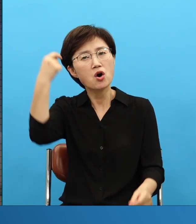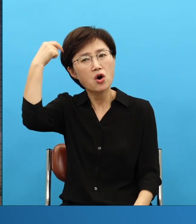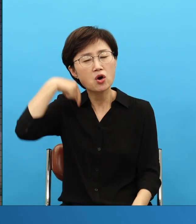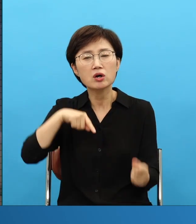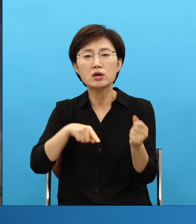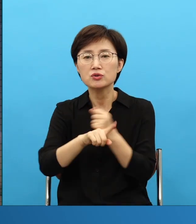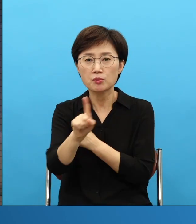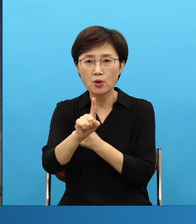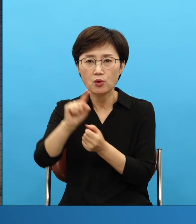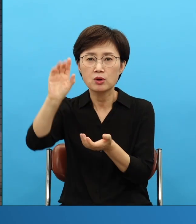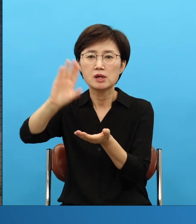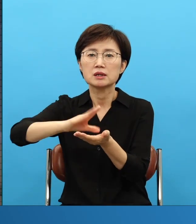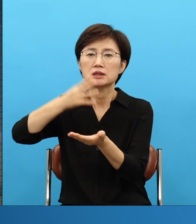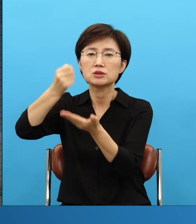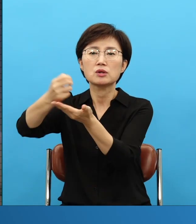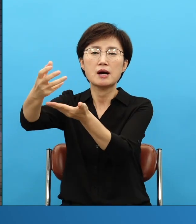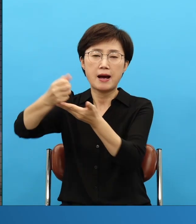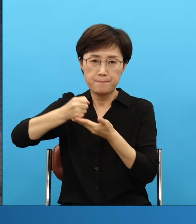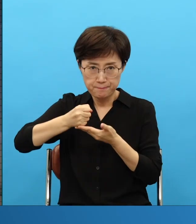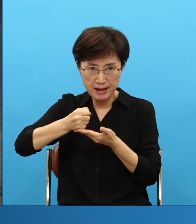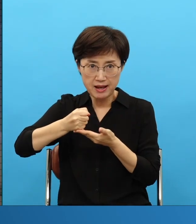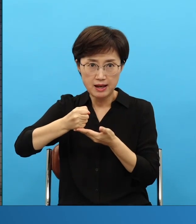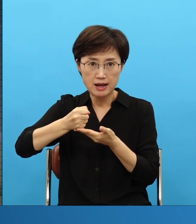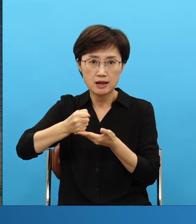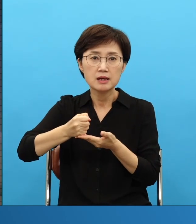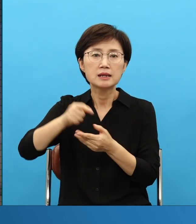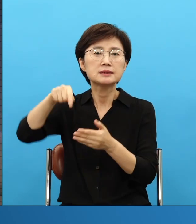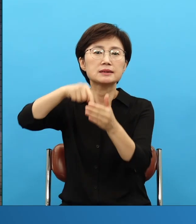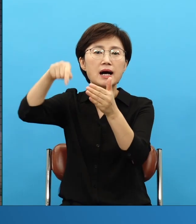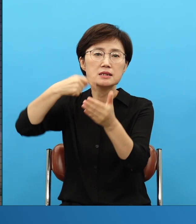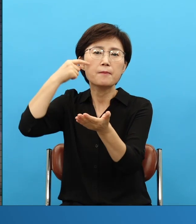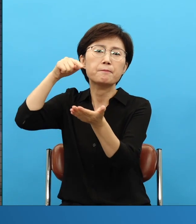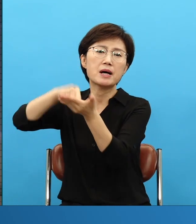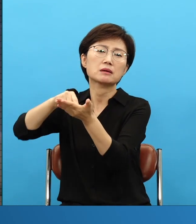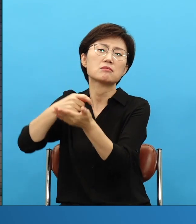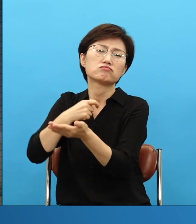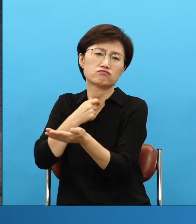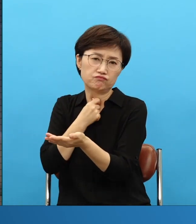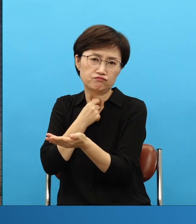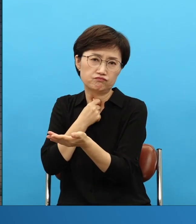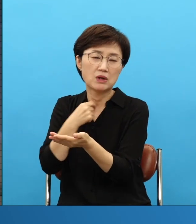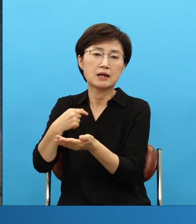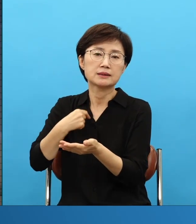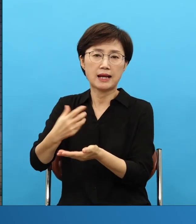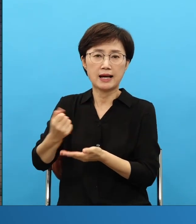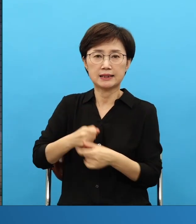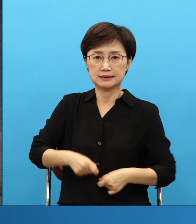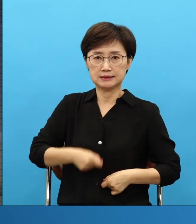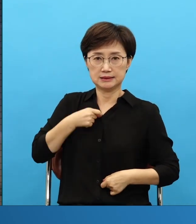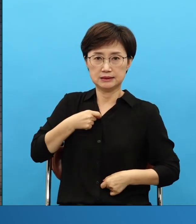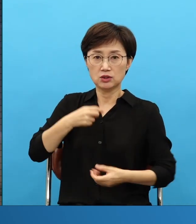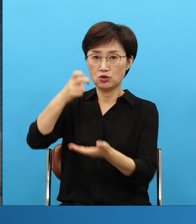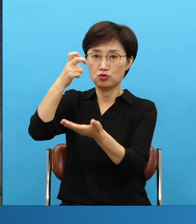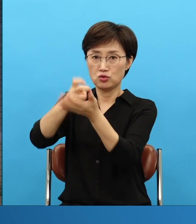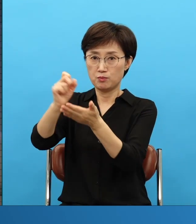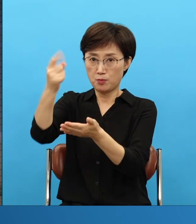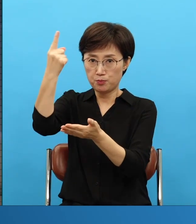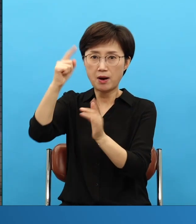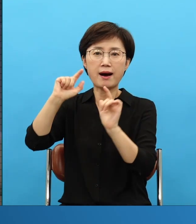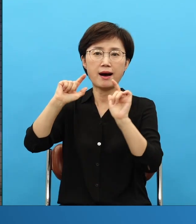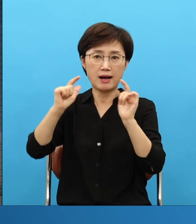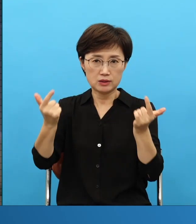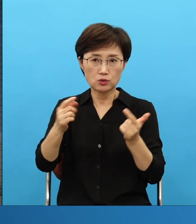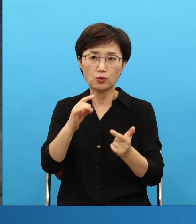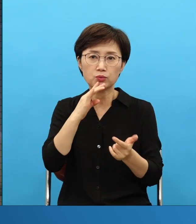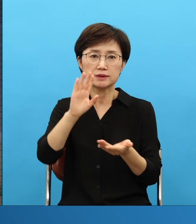잃어버리고 배설물로 여김은 그리스도를 얻고 그 안에서 발견되려 함이니 내가 가진 의는 율법에서